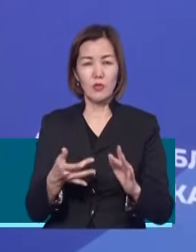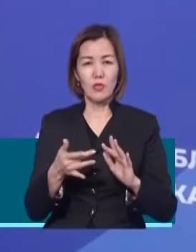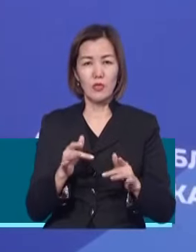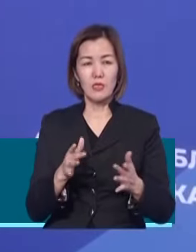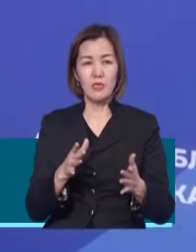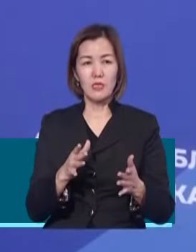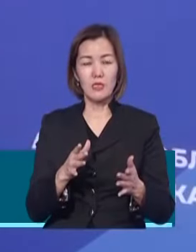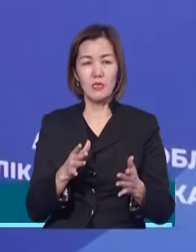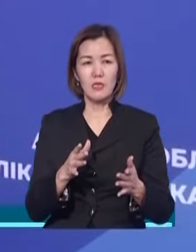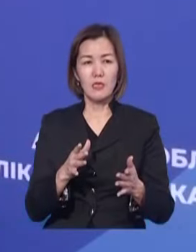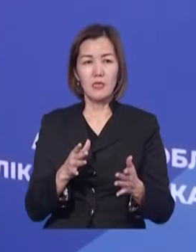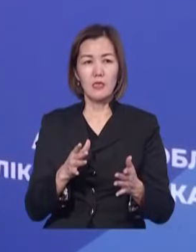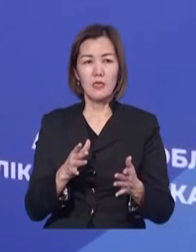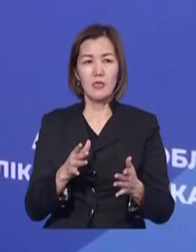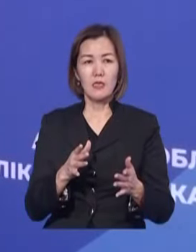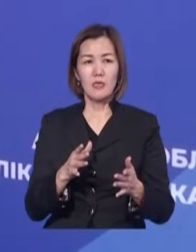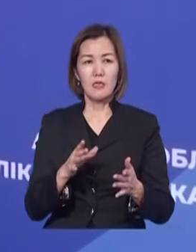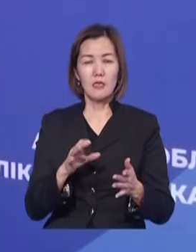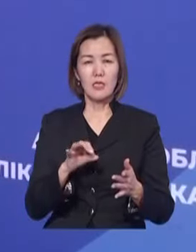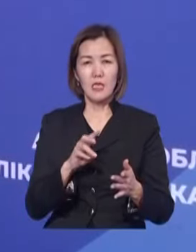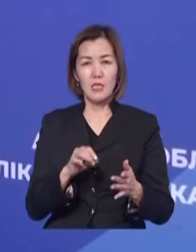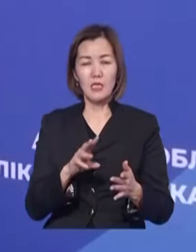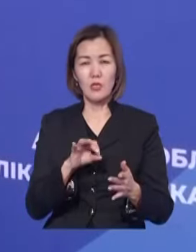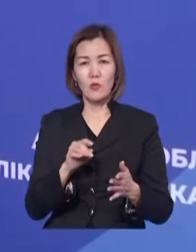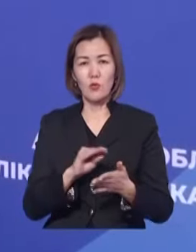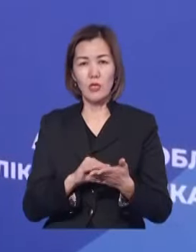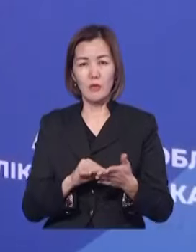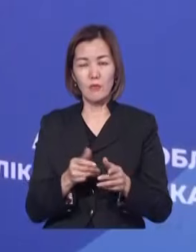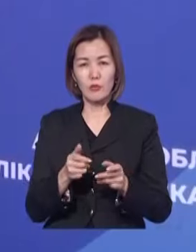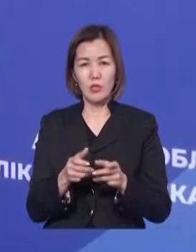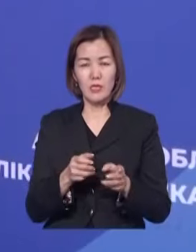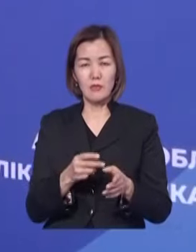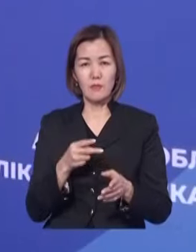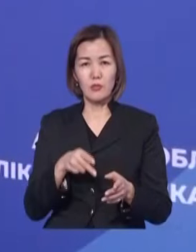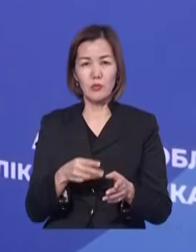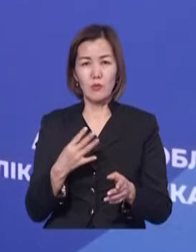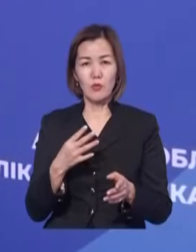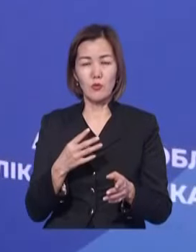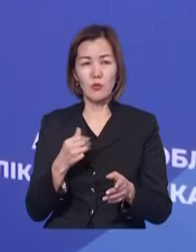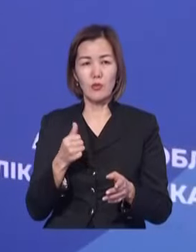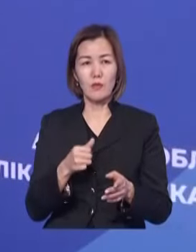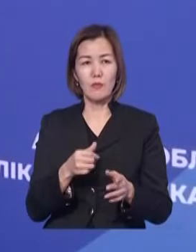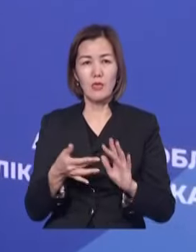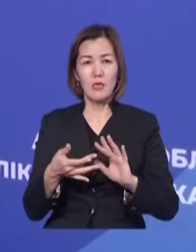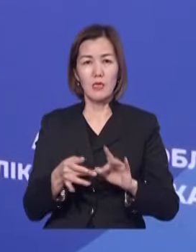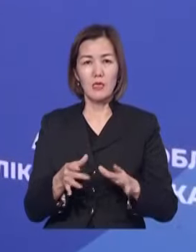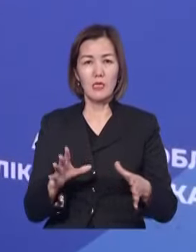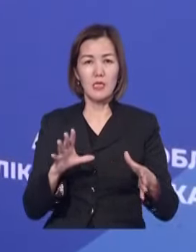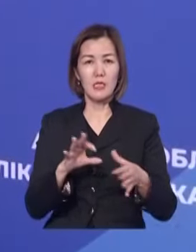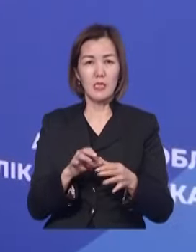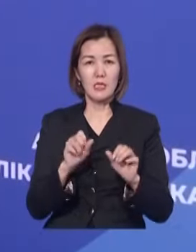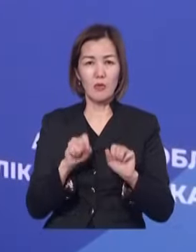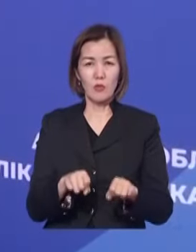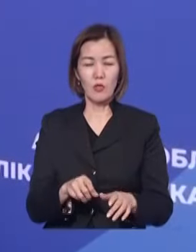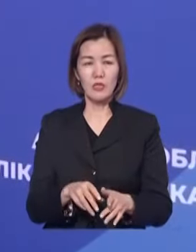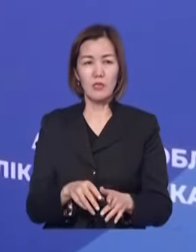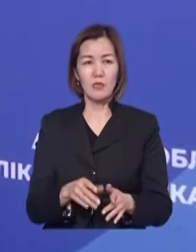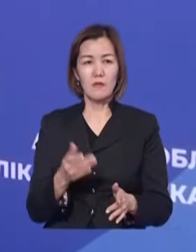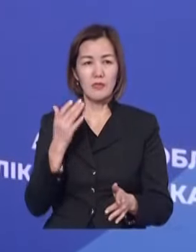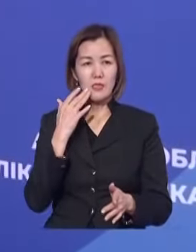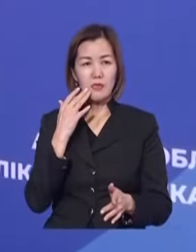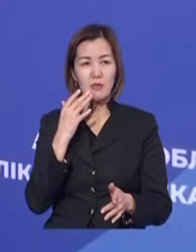желісі арқылы Тенгри Ультра деп жазып, 2024 деп сол жерден регистрация өте алады. Кез